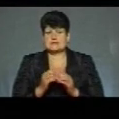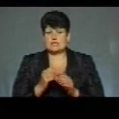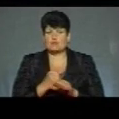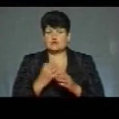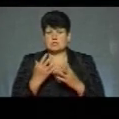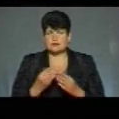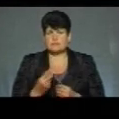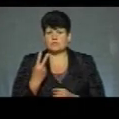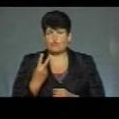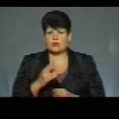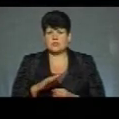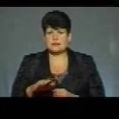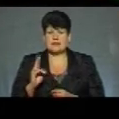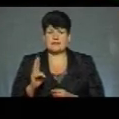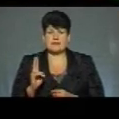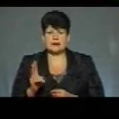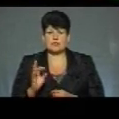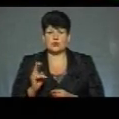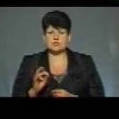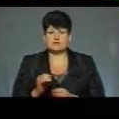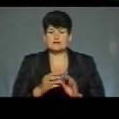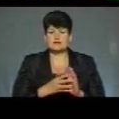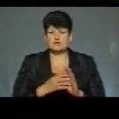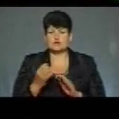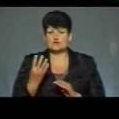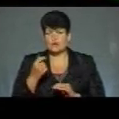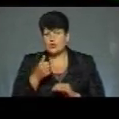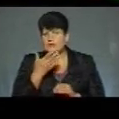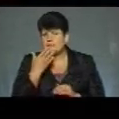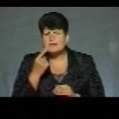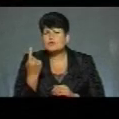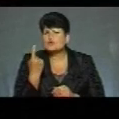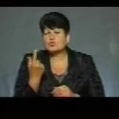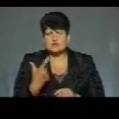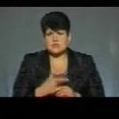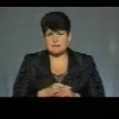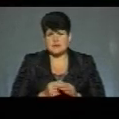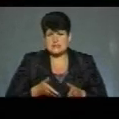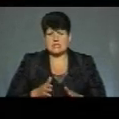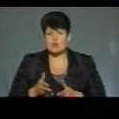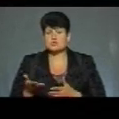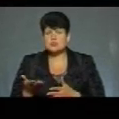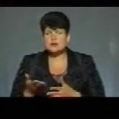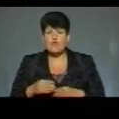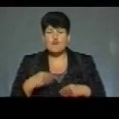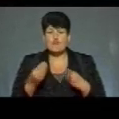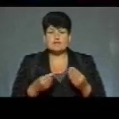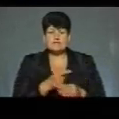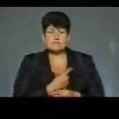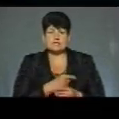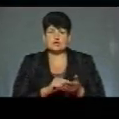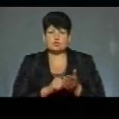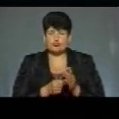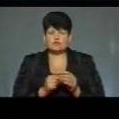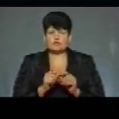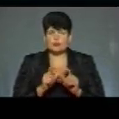дітей Каріни Кожевнікової, 4 і 9 років, не мають жодного щеплення з народження, каже жінка. У видачі медичних довідок до